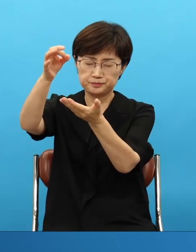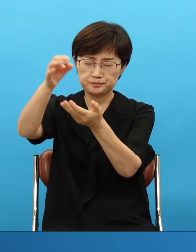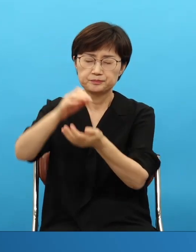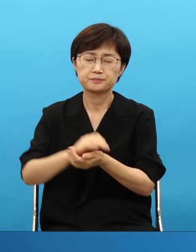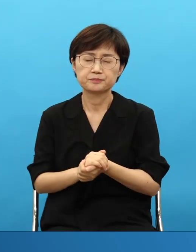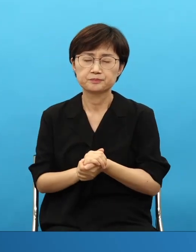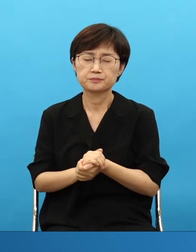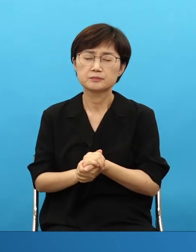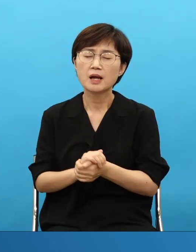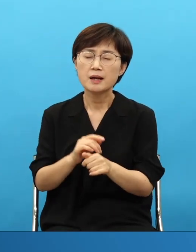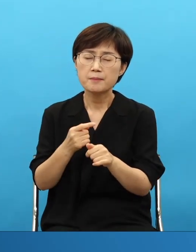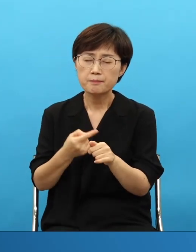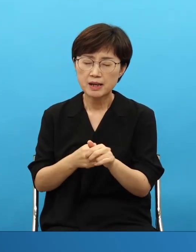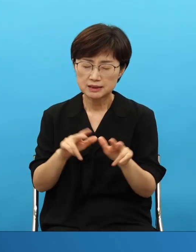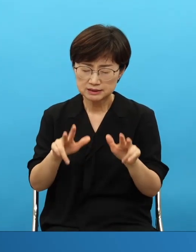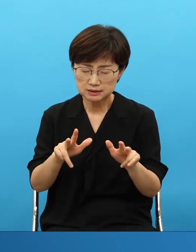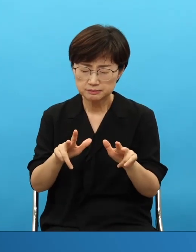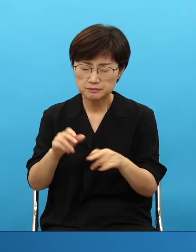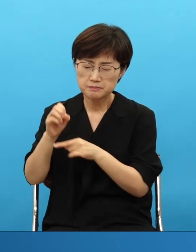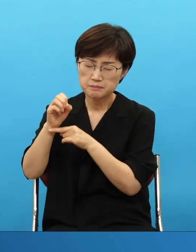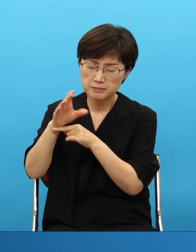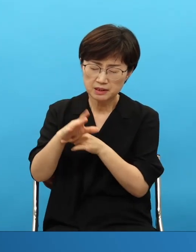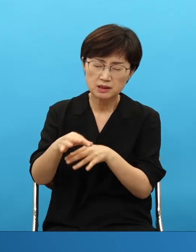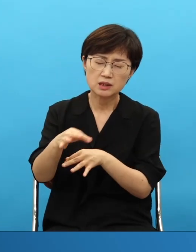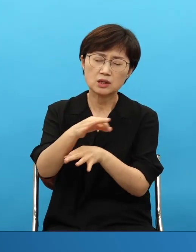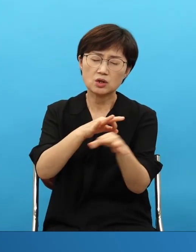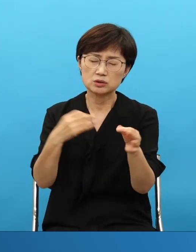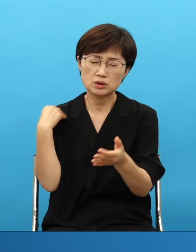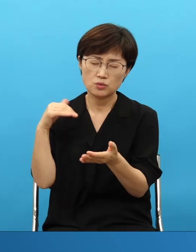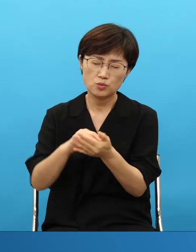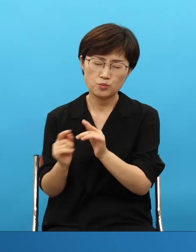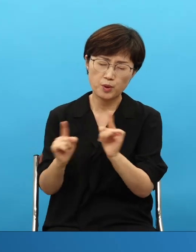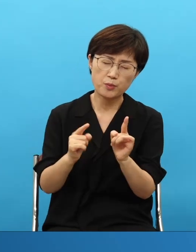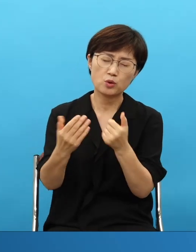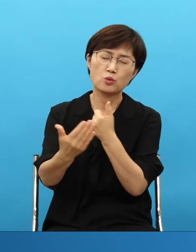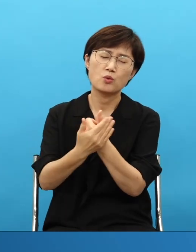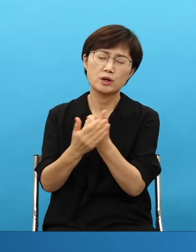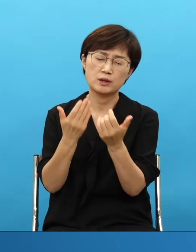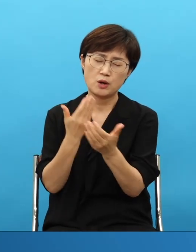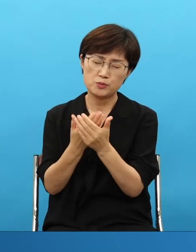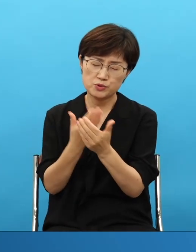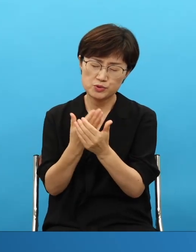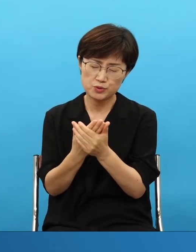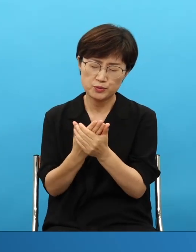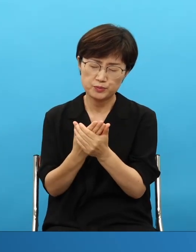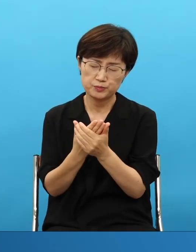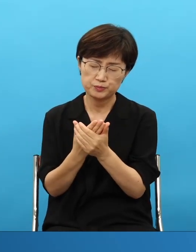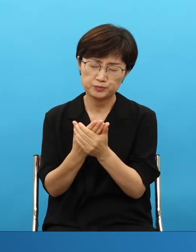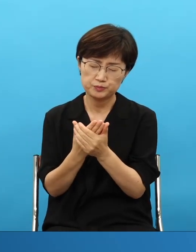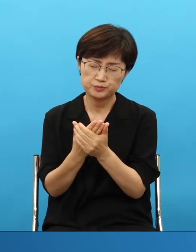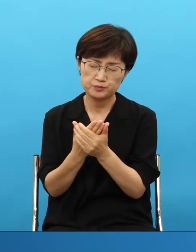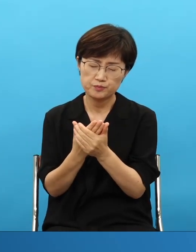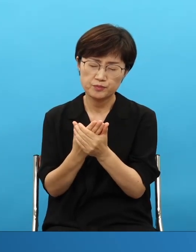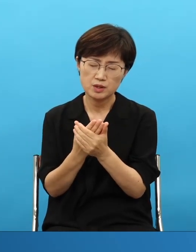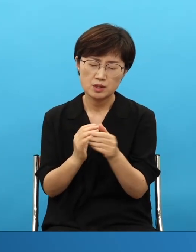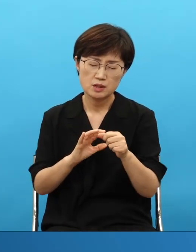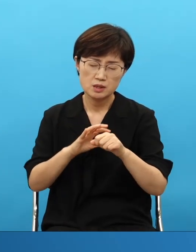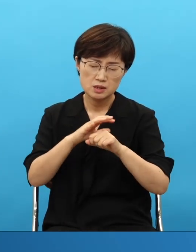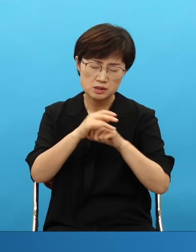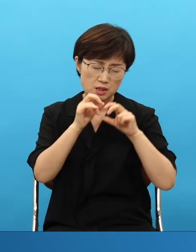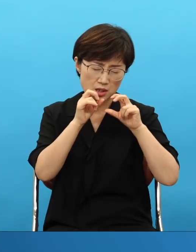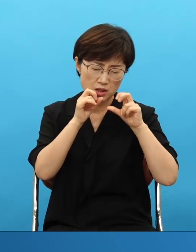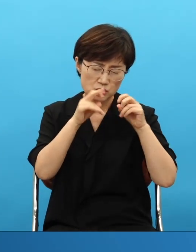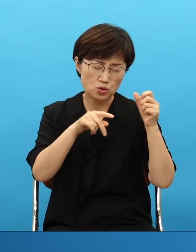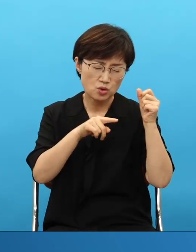그래서 빛의 경제를 회복하게 하옵소서. 이유 있는 세계 선교하는